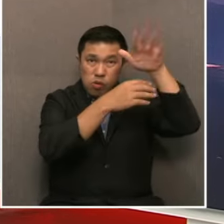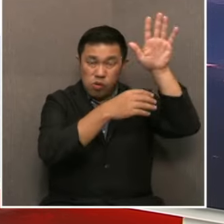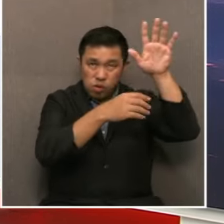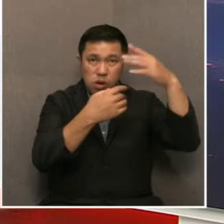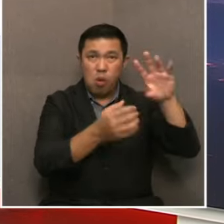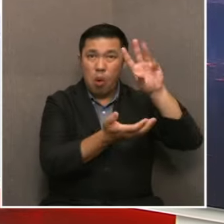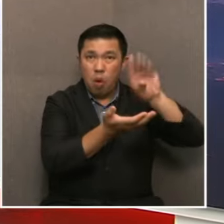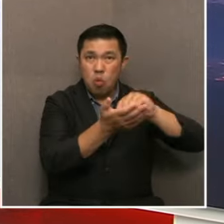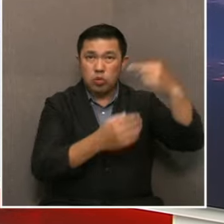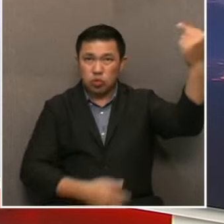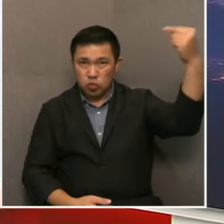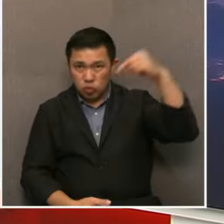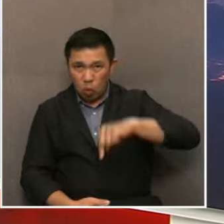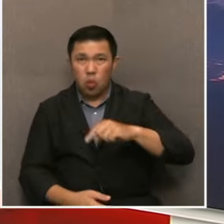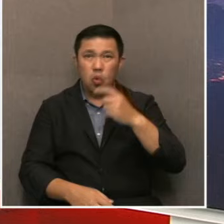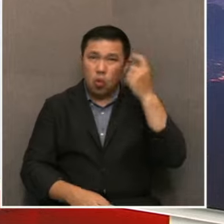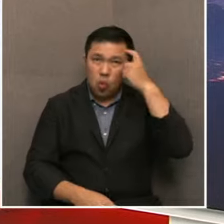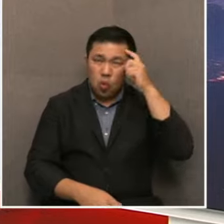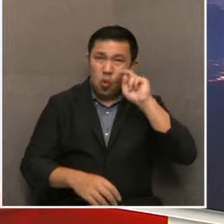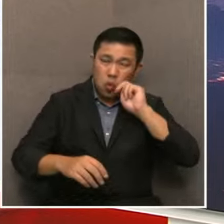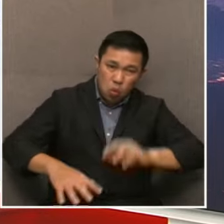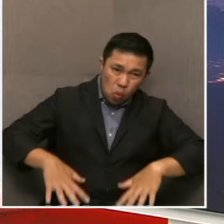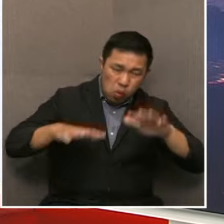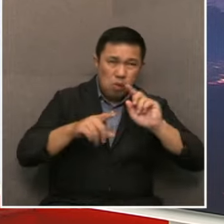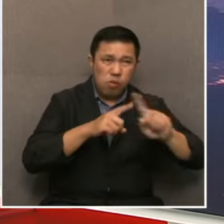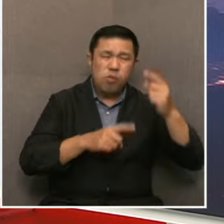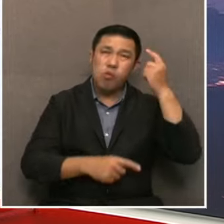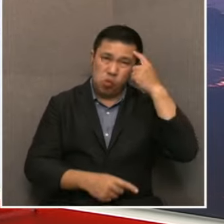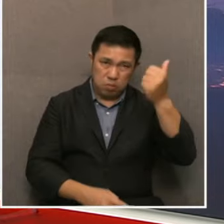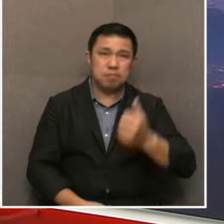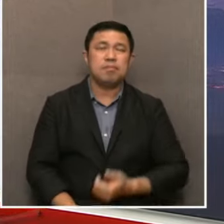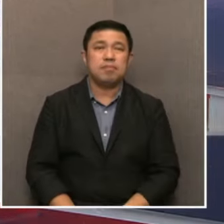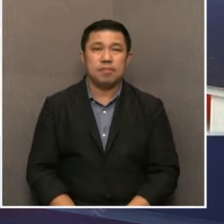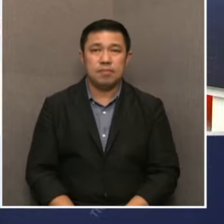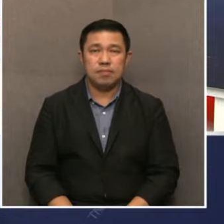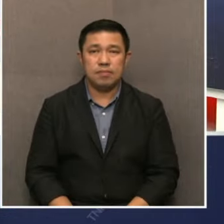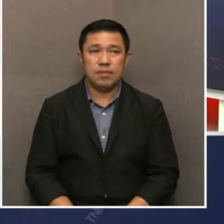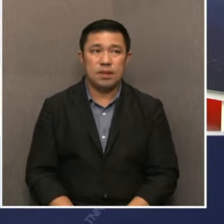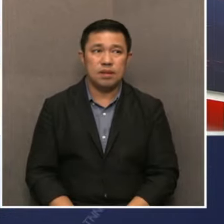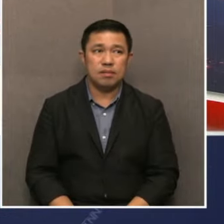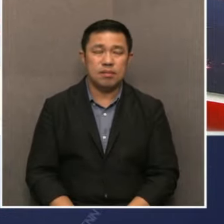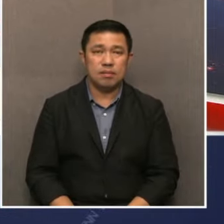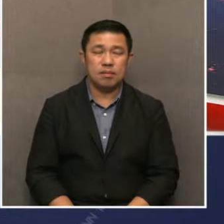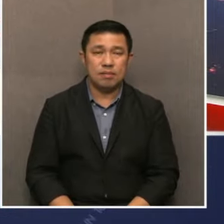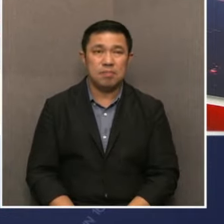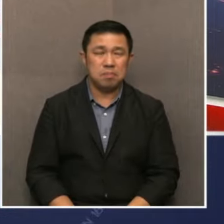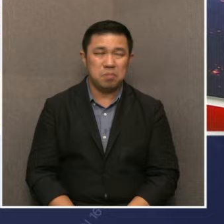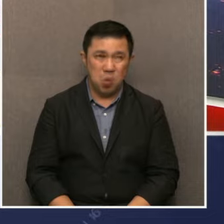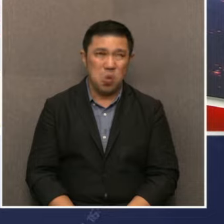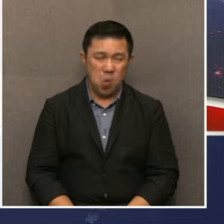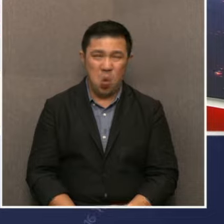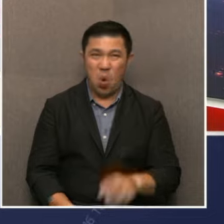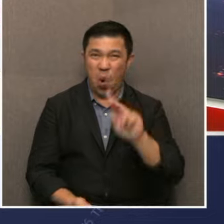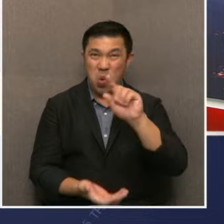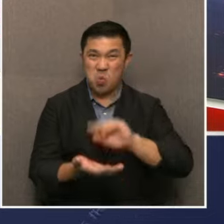ข้อมูลที่ทันกับสถานการณ์แล้วก็นำมาวิเคราะห์สถานการณ์ได้อย่างทันท่วงทีครับพี่ลิซ่าและคุณผู้ชมครับค่ะข้อมูลเร Timeสำคัญ